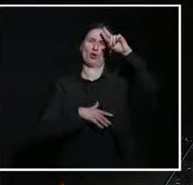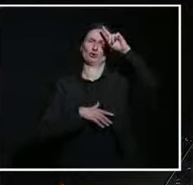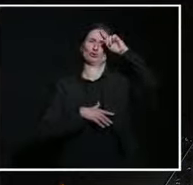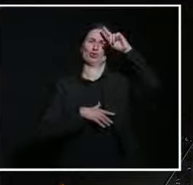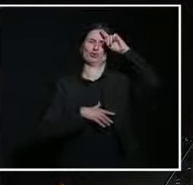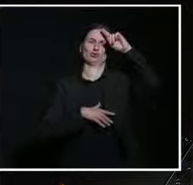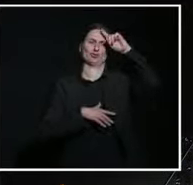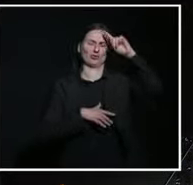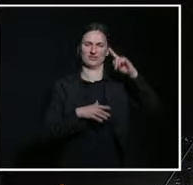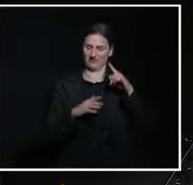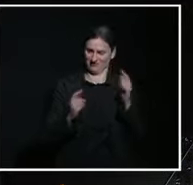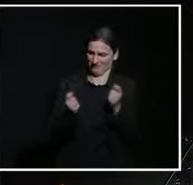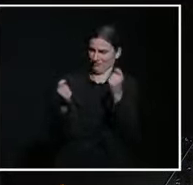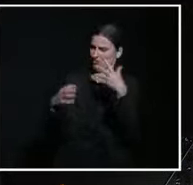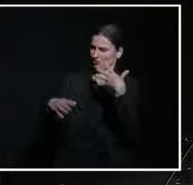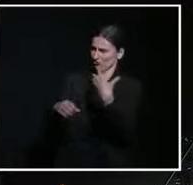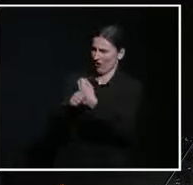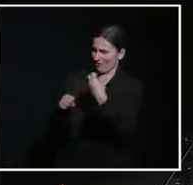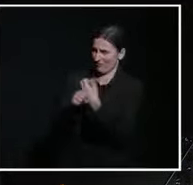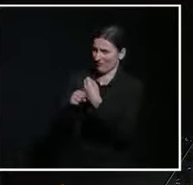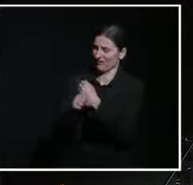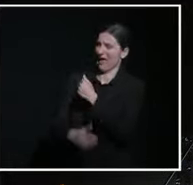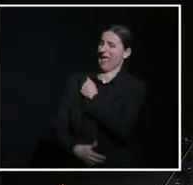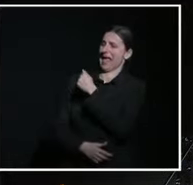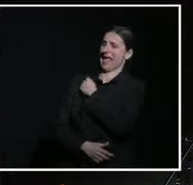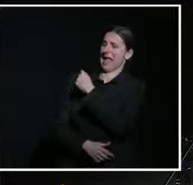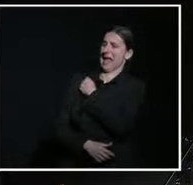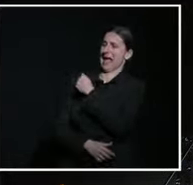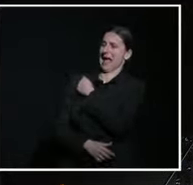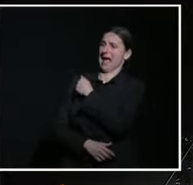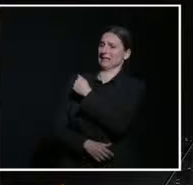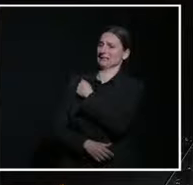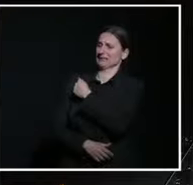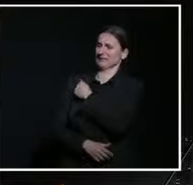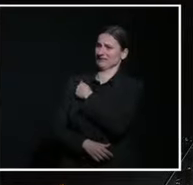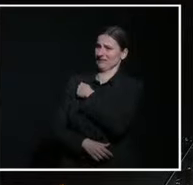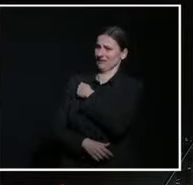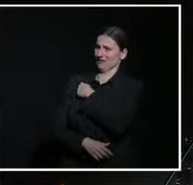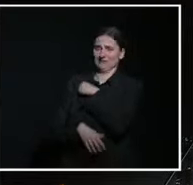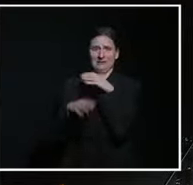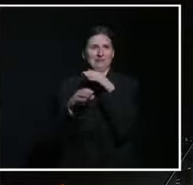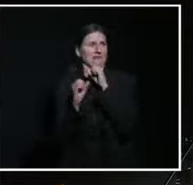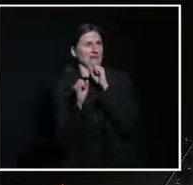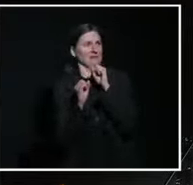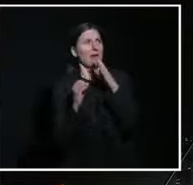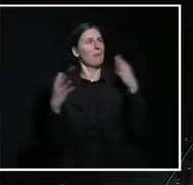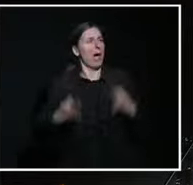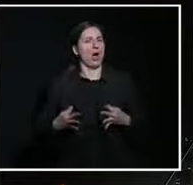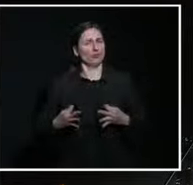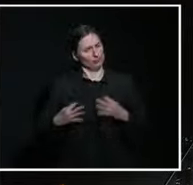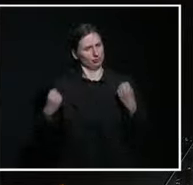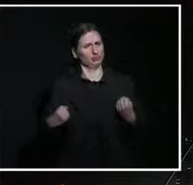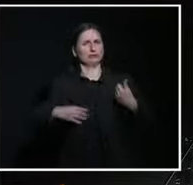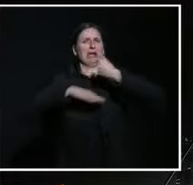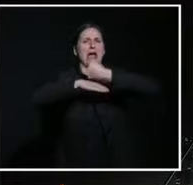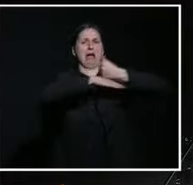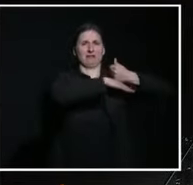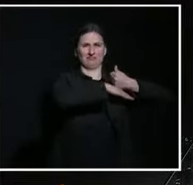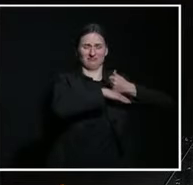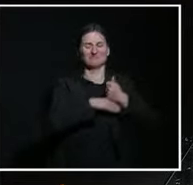schüren und eine Sehnsucht nach dem Autoritären zu wecken?